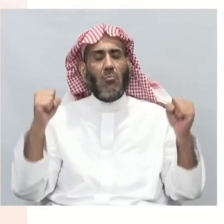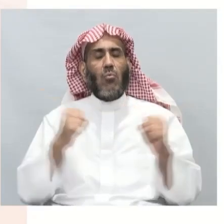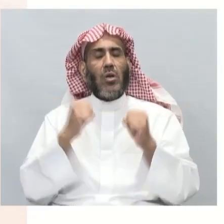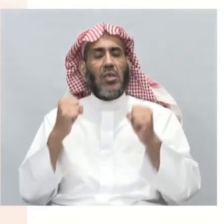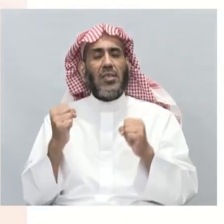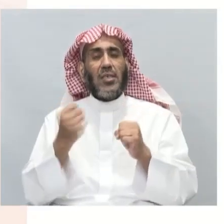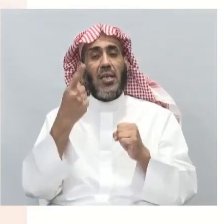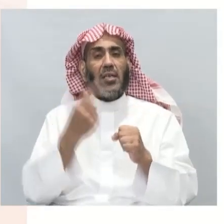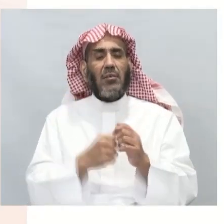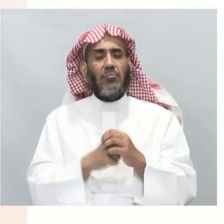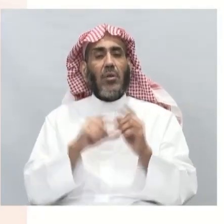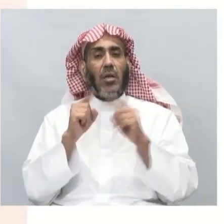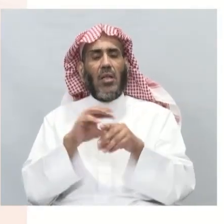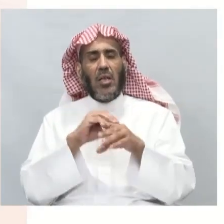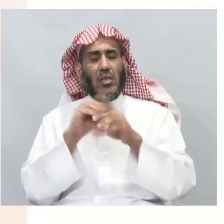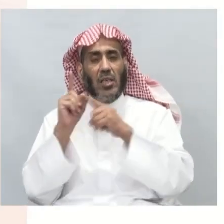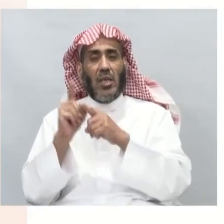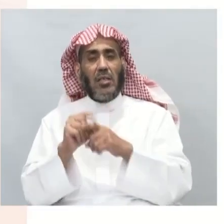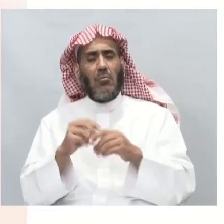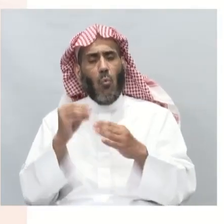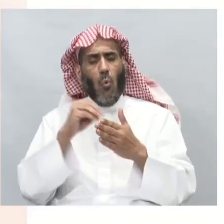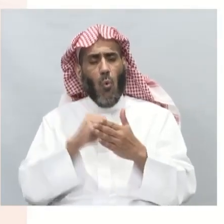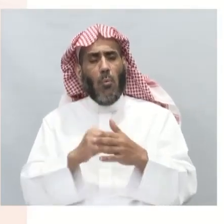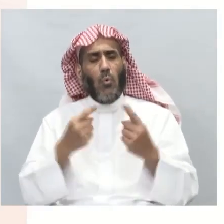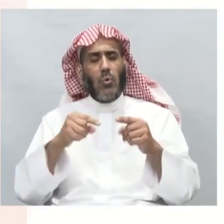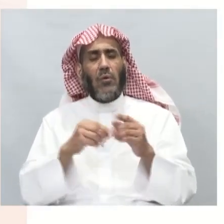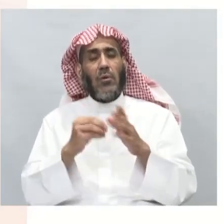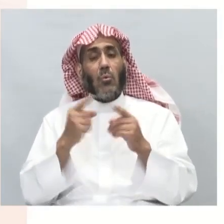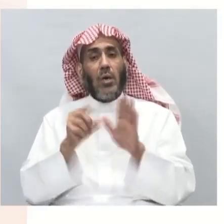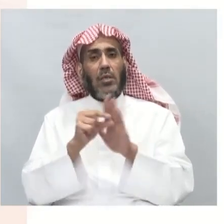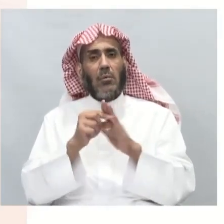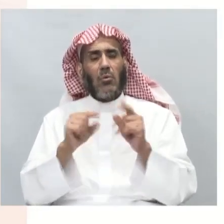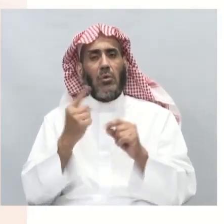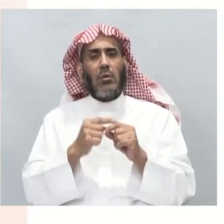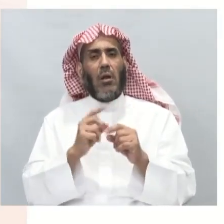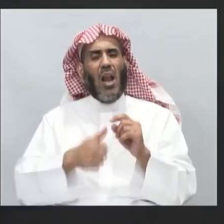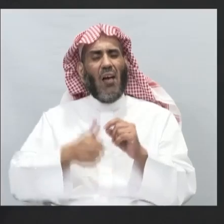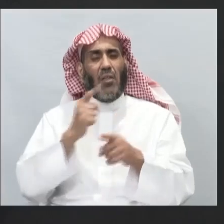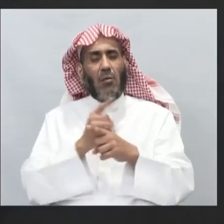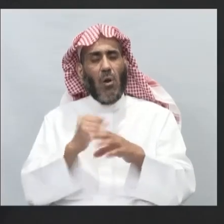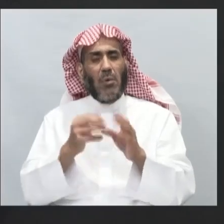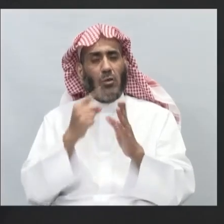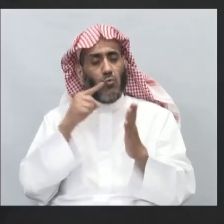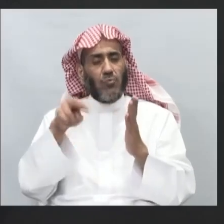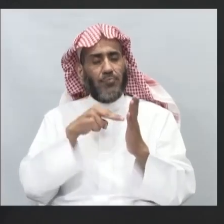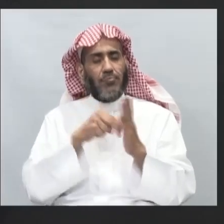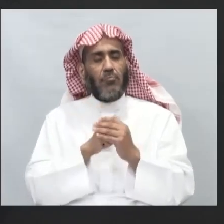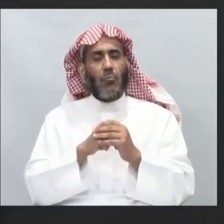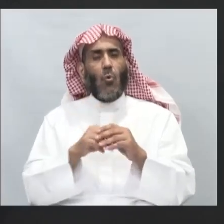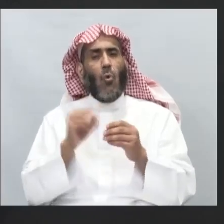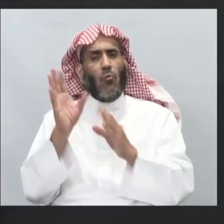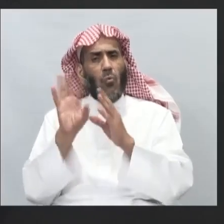السريعه عند الحاجه هذه الارشادات دائما تجدها في مقدمه كل وحده يحسن بك عزيزي طالب ان تمر عليها ستجد ايضا